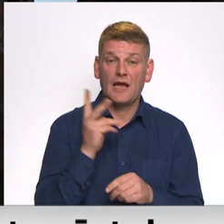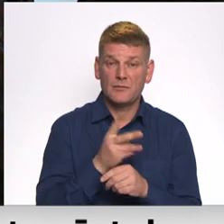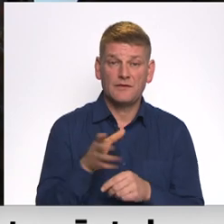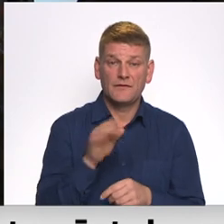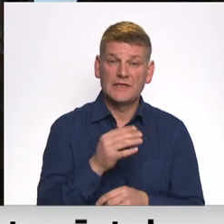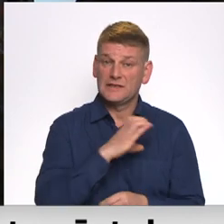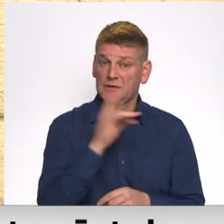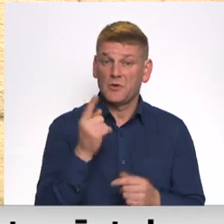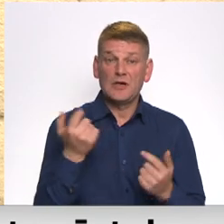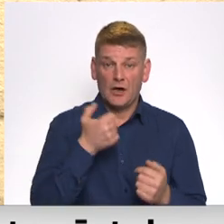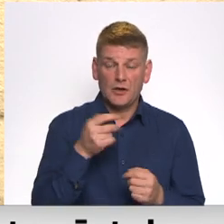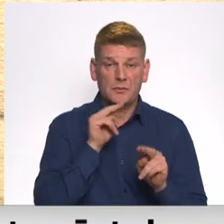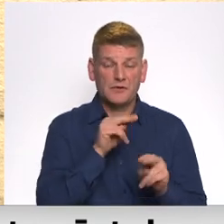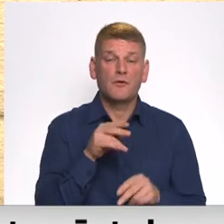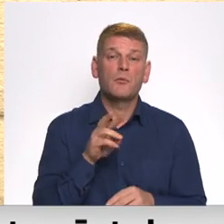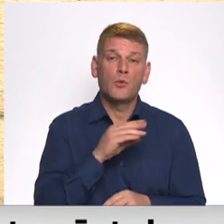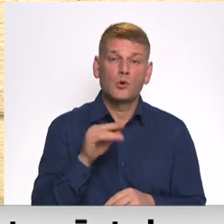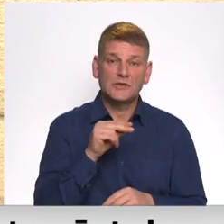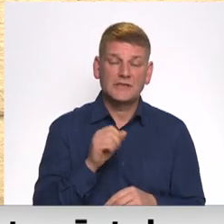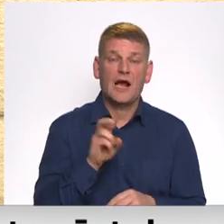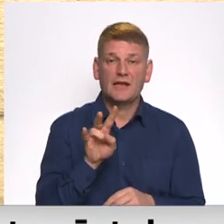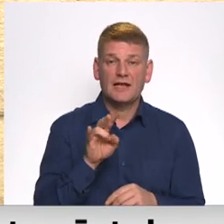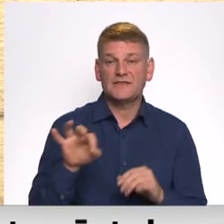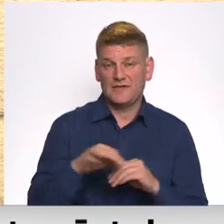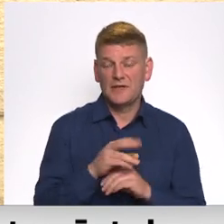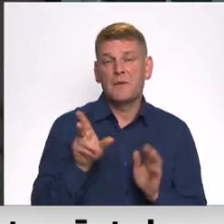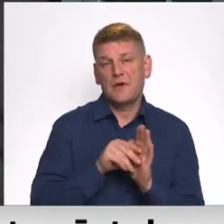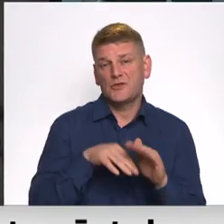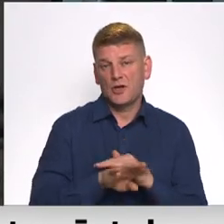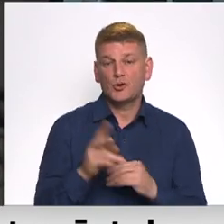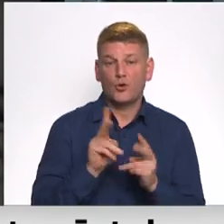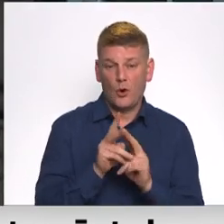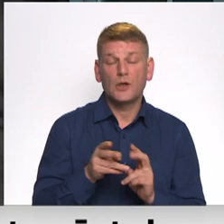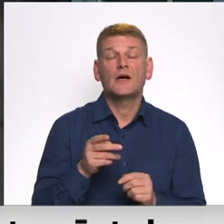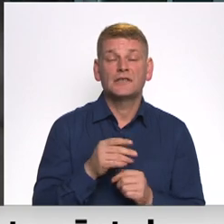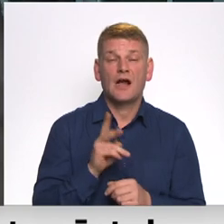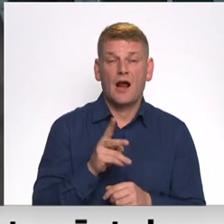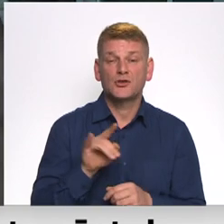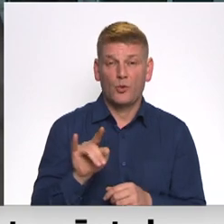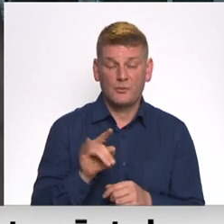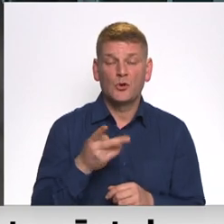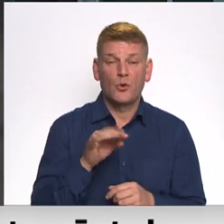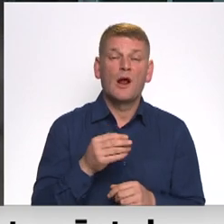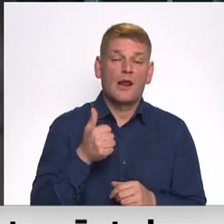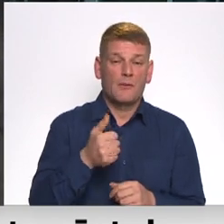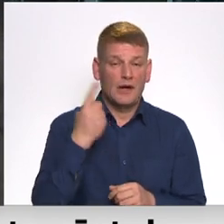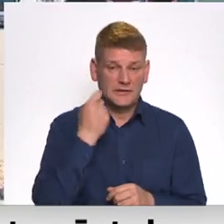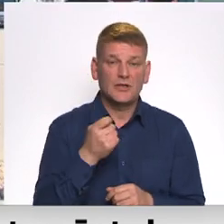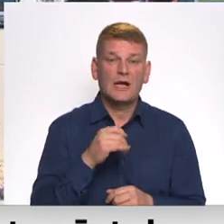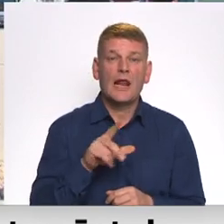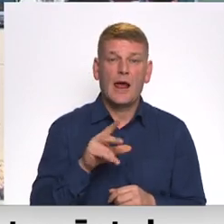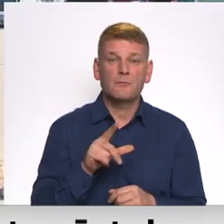padomju gadus pieskatīja mākslinieka mūzes Haneles vīrs, pensionētais skolotājs Kārlis Upītis, kur labi atceras Ugaldēns Laimdots